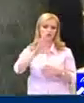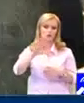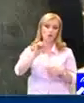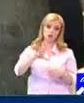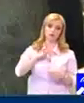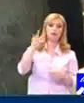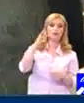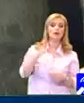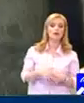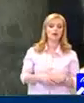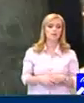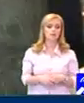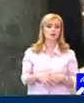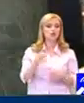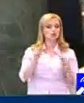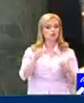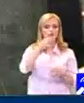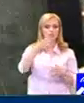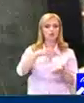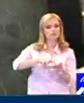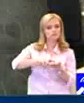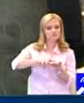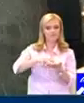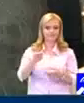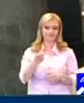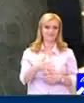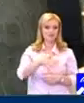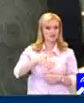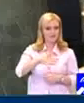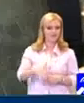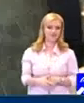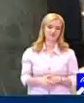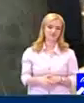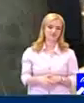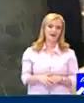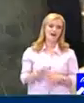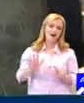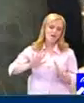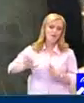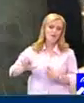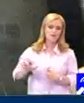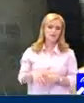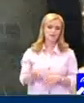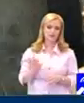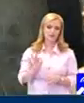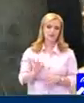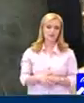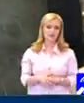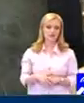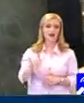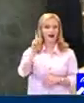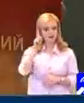SUA. Să spun cinstit, am avut o frică și, da, în rest a fost ușor.